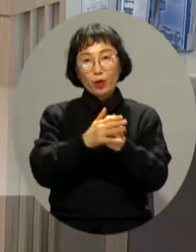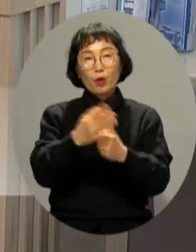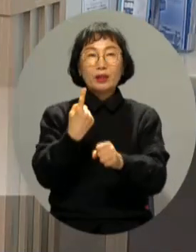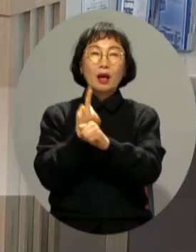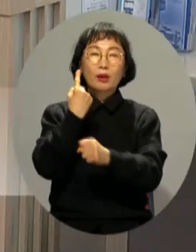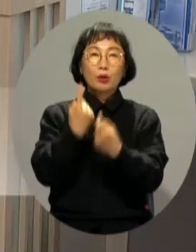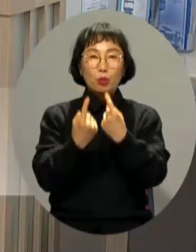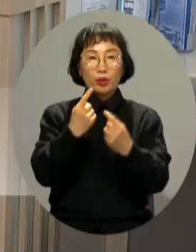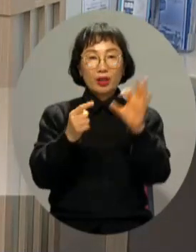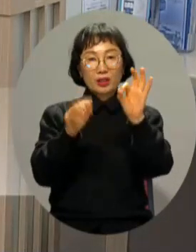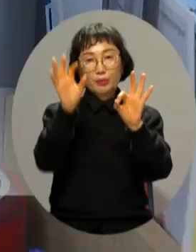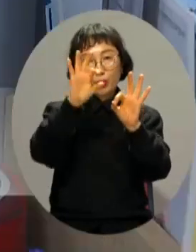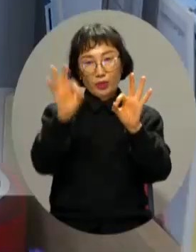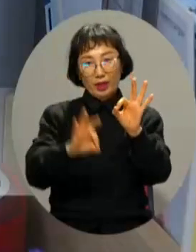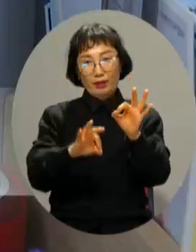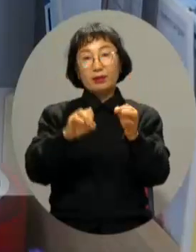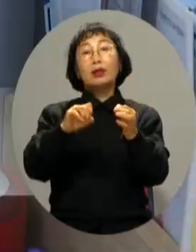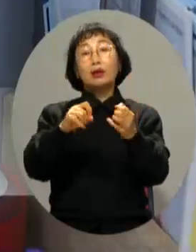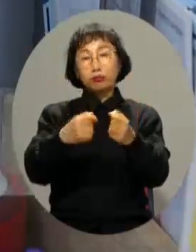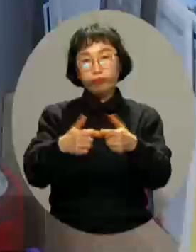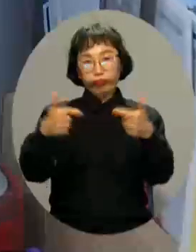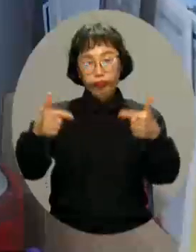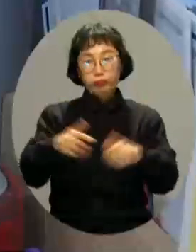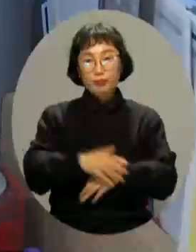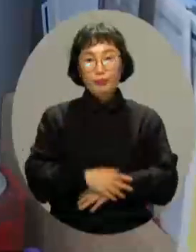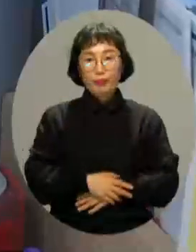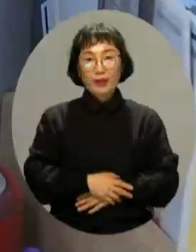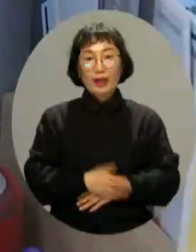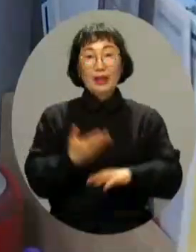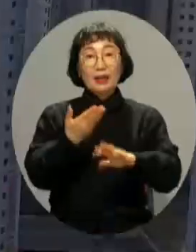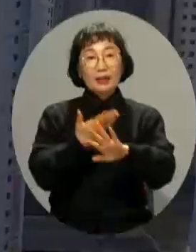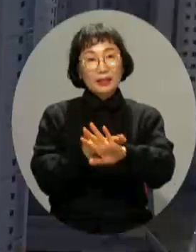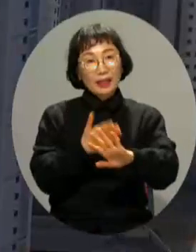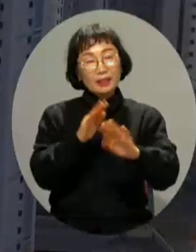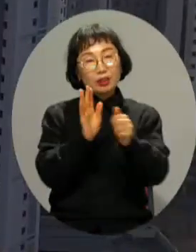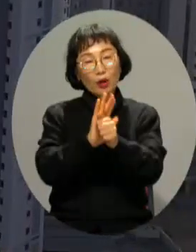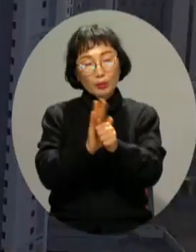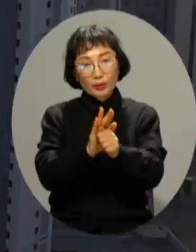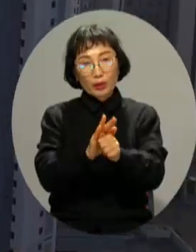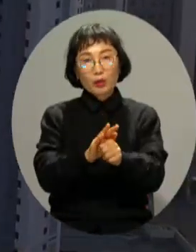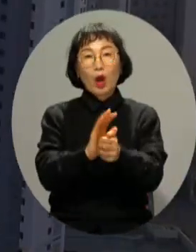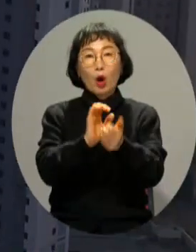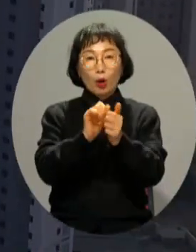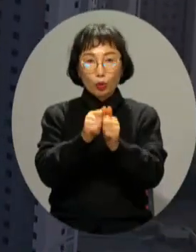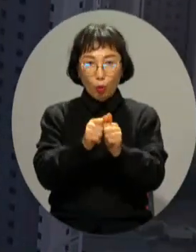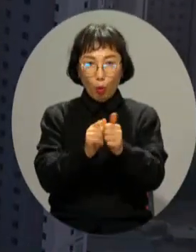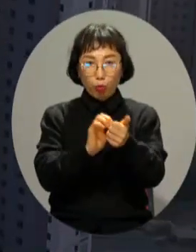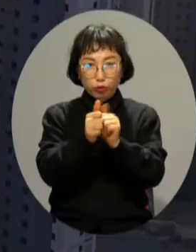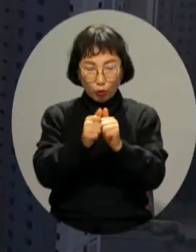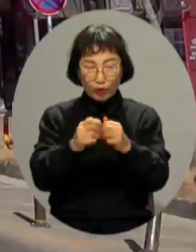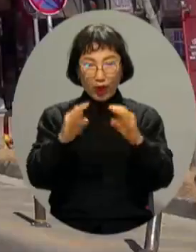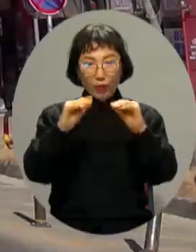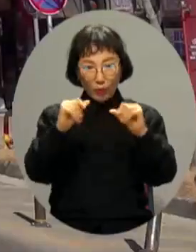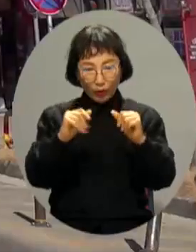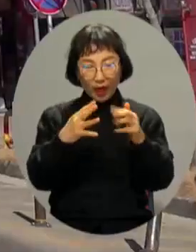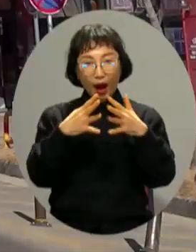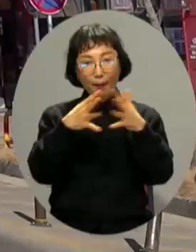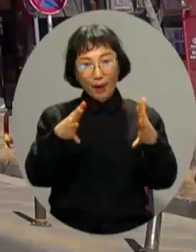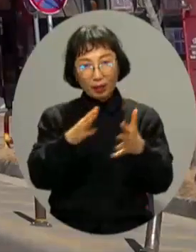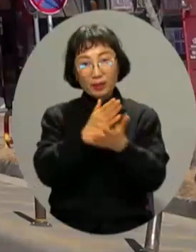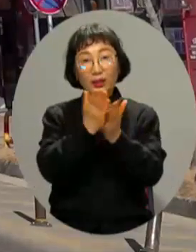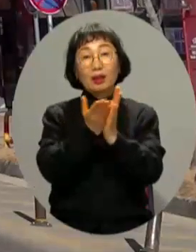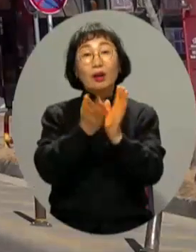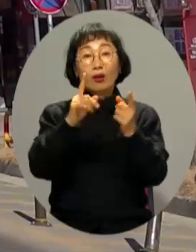비해 10%가 늘었습니다. 같은 서비스 업종 가운데 부동산업과 정보통신업은 최근 어려운